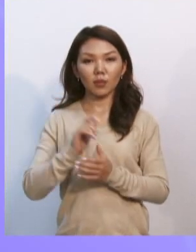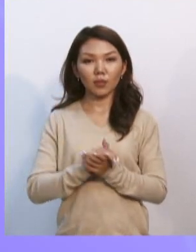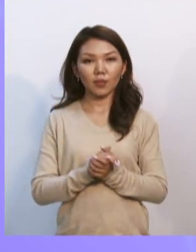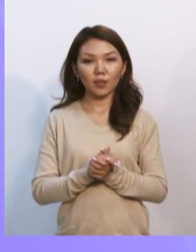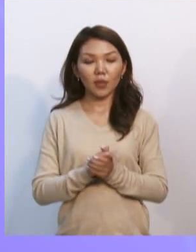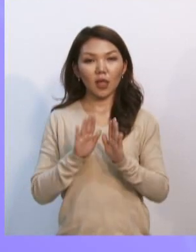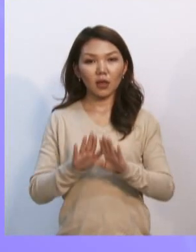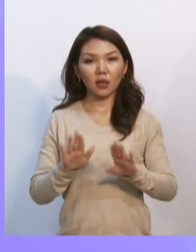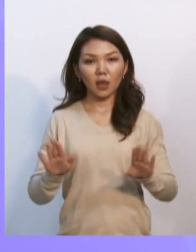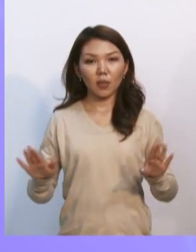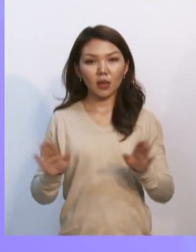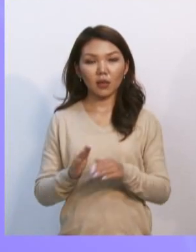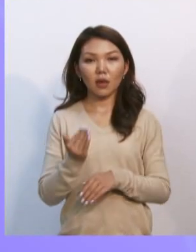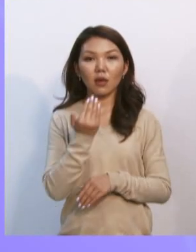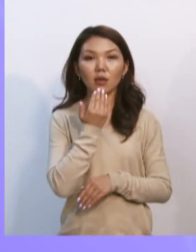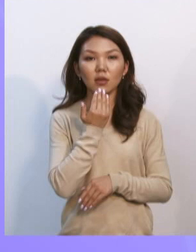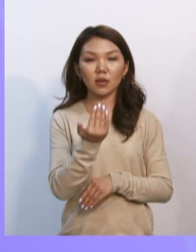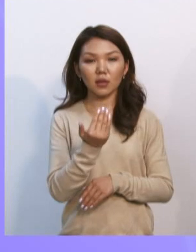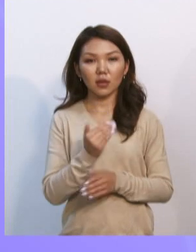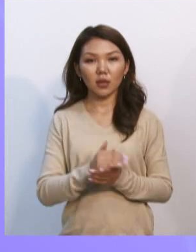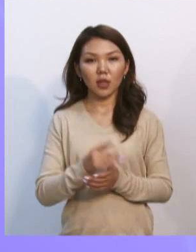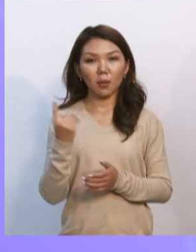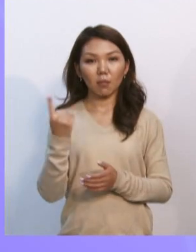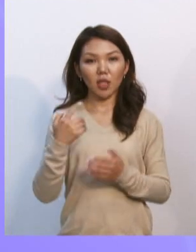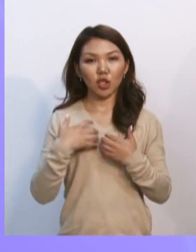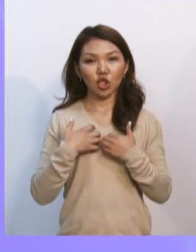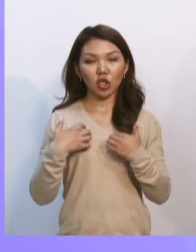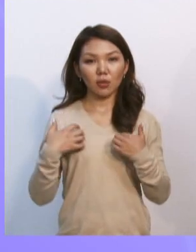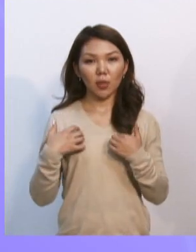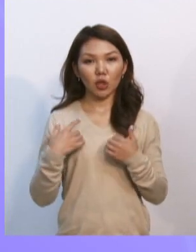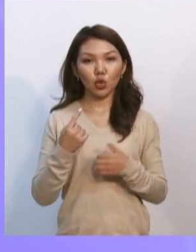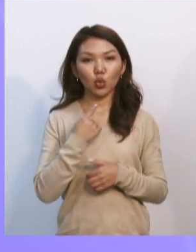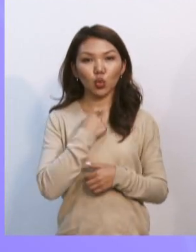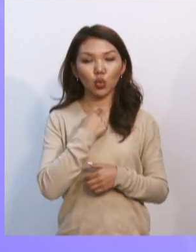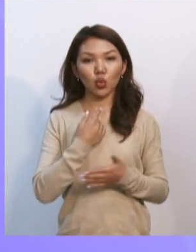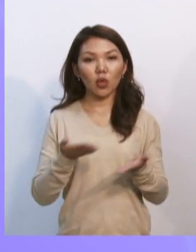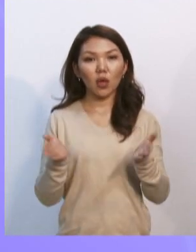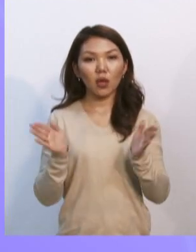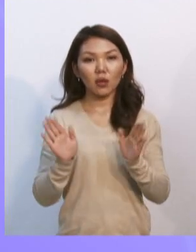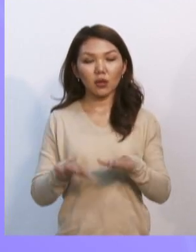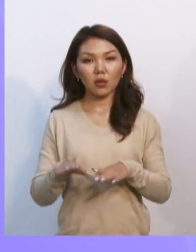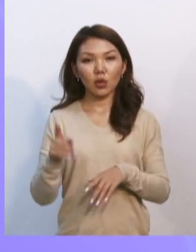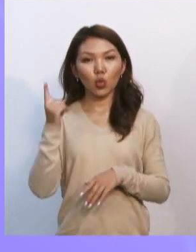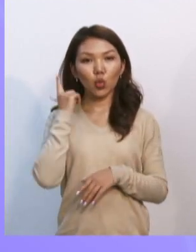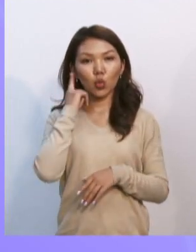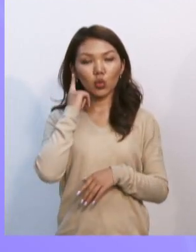Анда балдар, акыркы дагы бир жаныбардын үнү калды. Аны уккула.